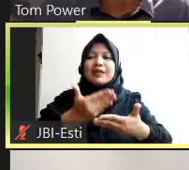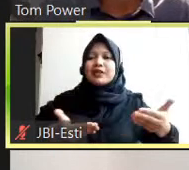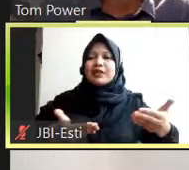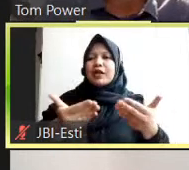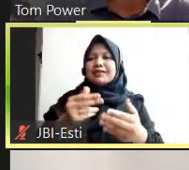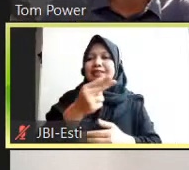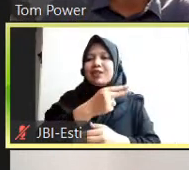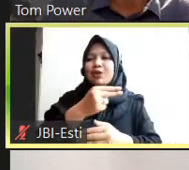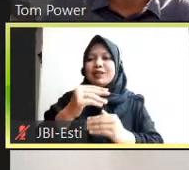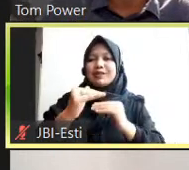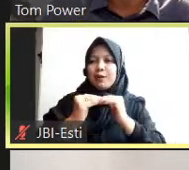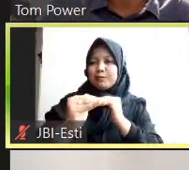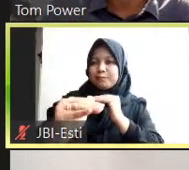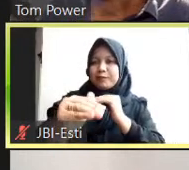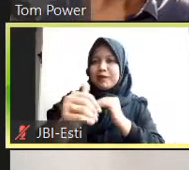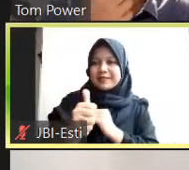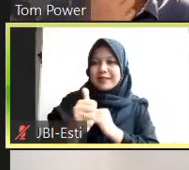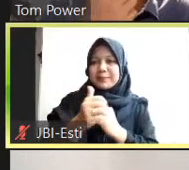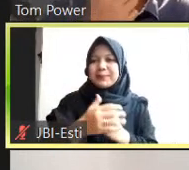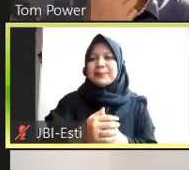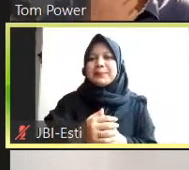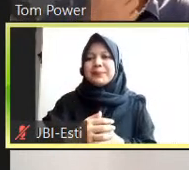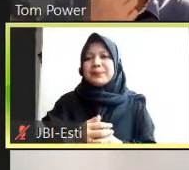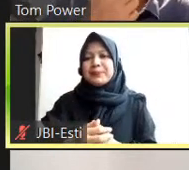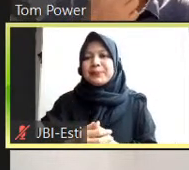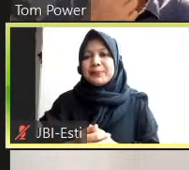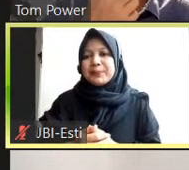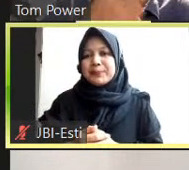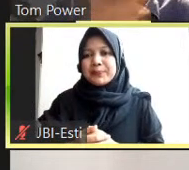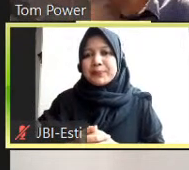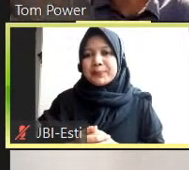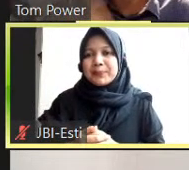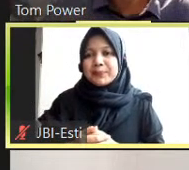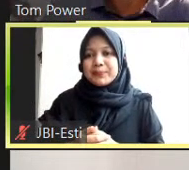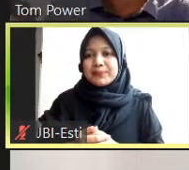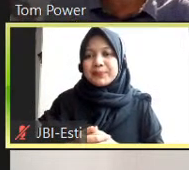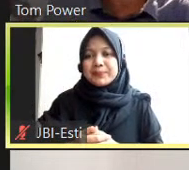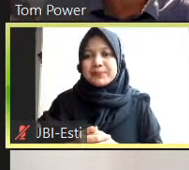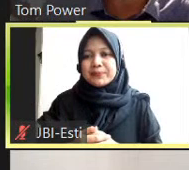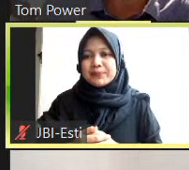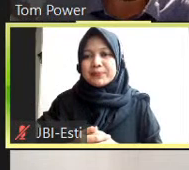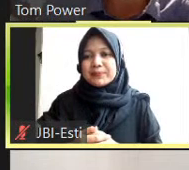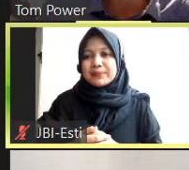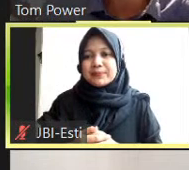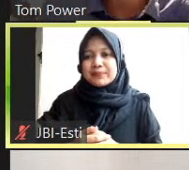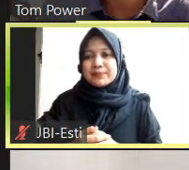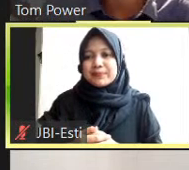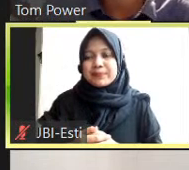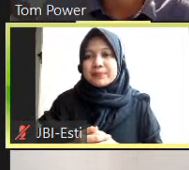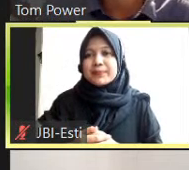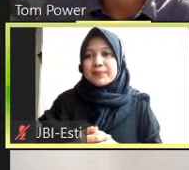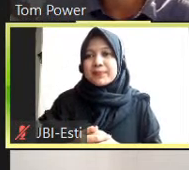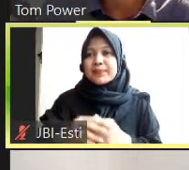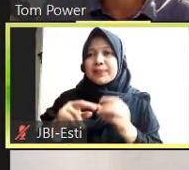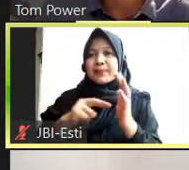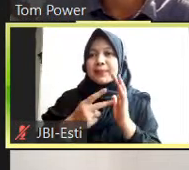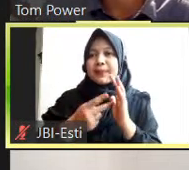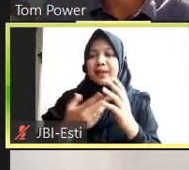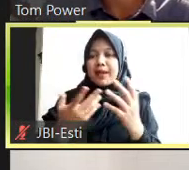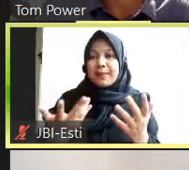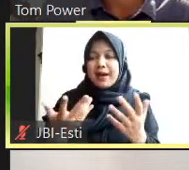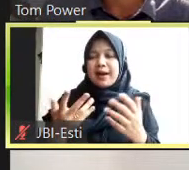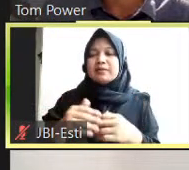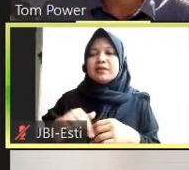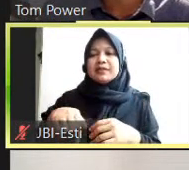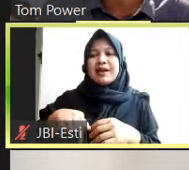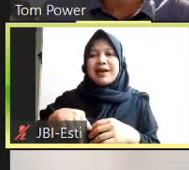Kurang lebih ini menyampaikan hal yang sama. Nah, dengan demikian kita bisa melihat bahwa kebebasan